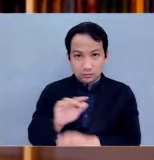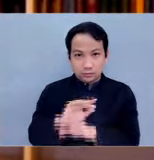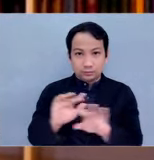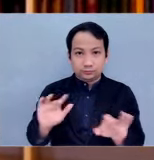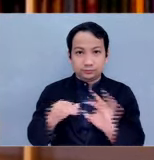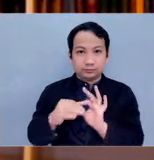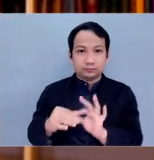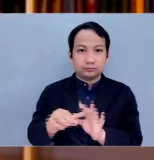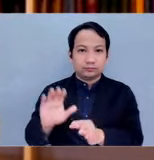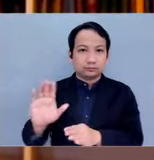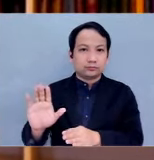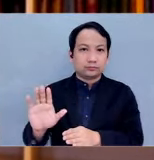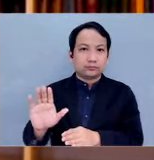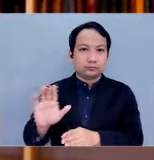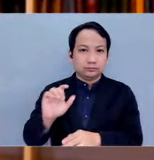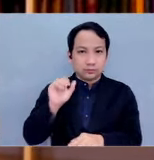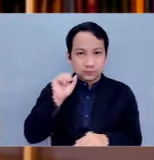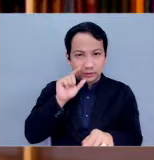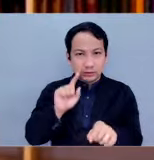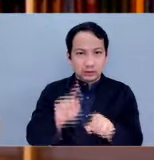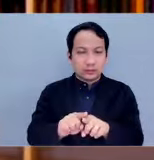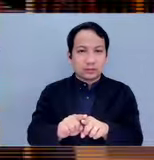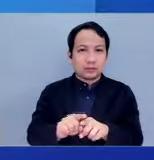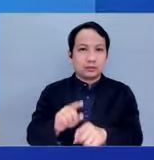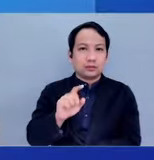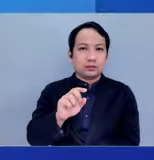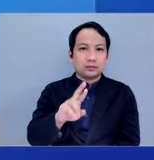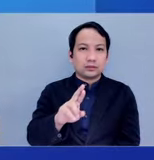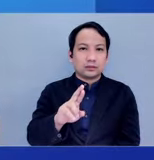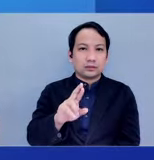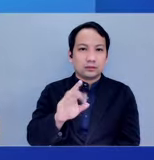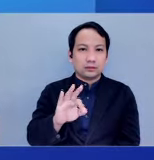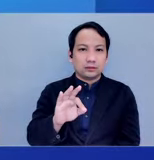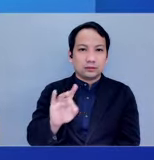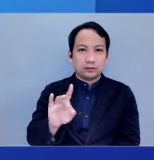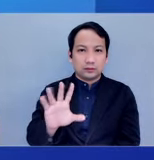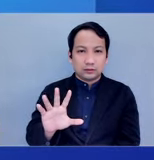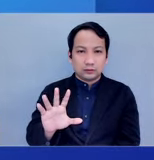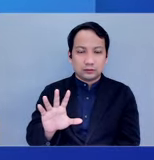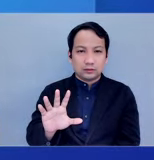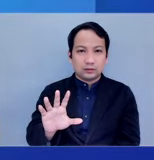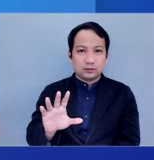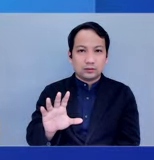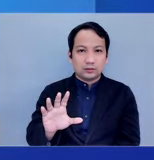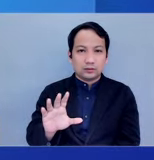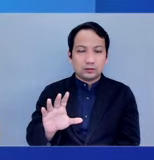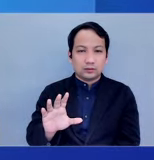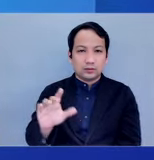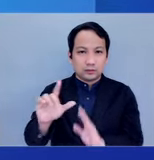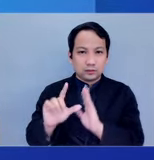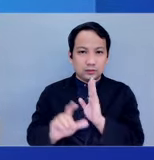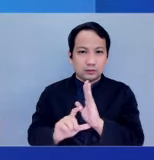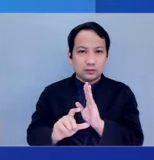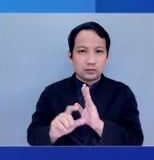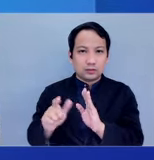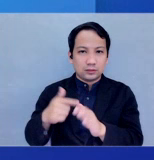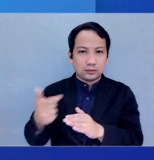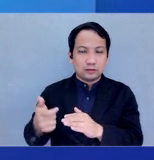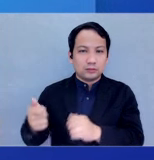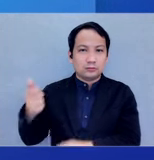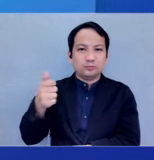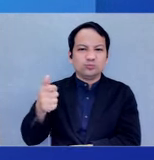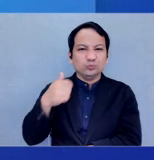iyong mga kapatid. Sa ilalim ng Article 985 ng Civil Code, ang tagapagmana ng isang namatay